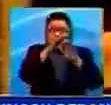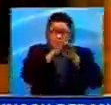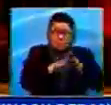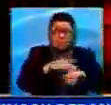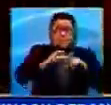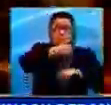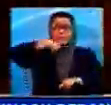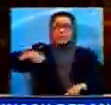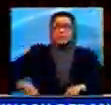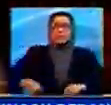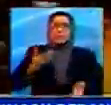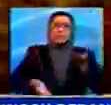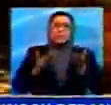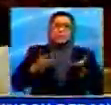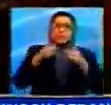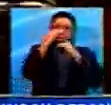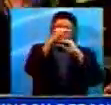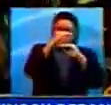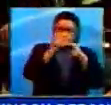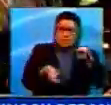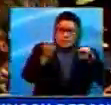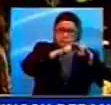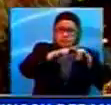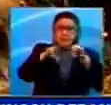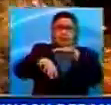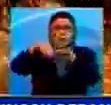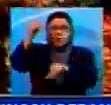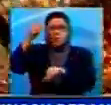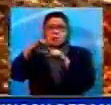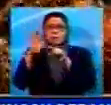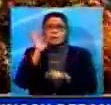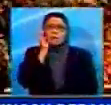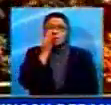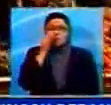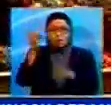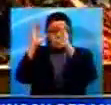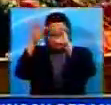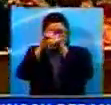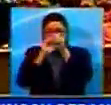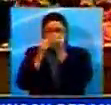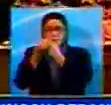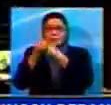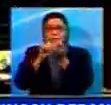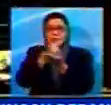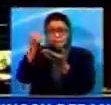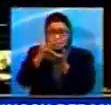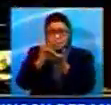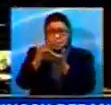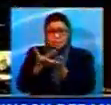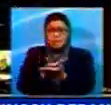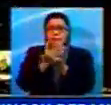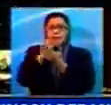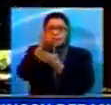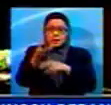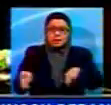menghadkan kenaikan pengeluaran buah tandan segar turut dijangka meningkat pada Mei dan Jun berikutan cuaca dalam tempoh dua